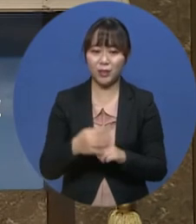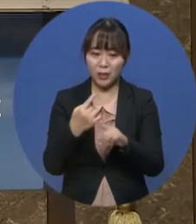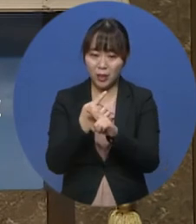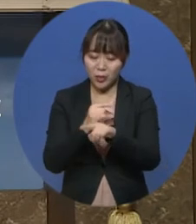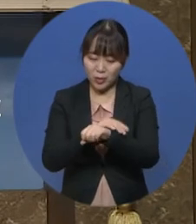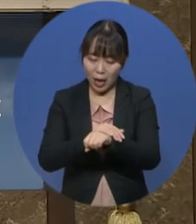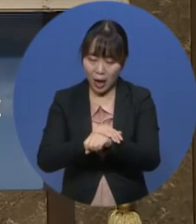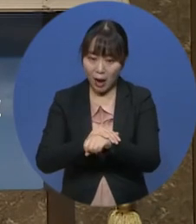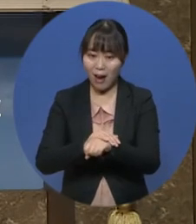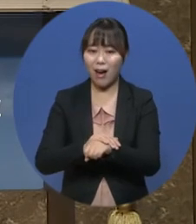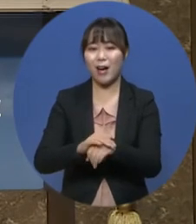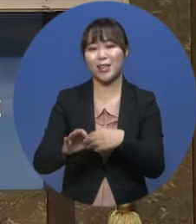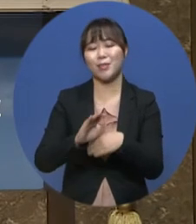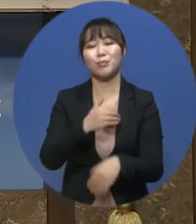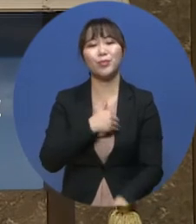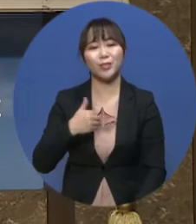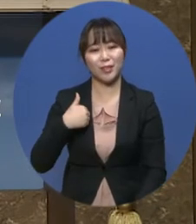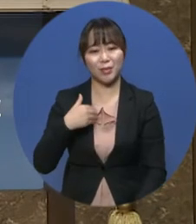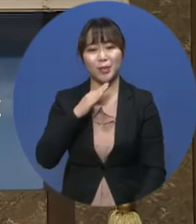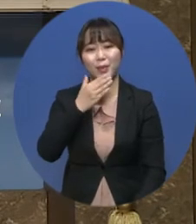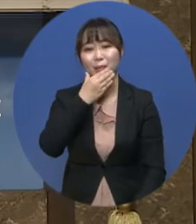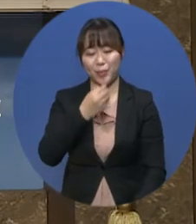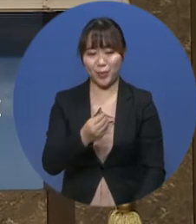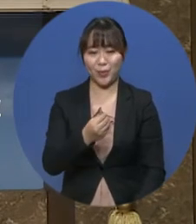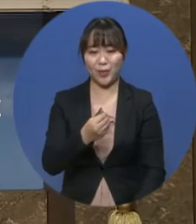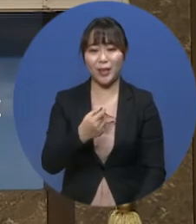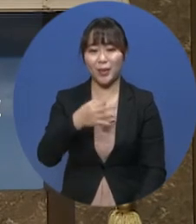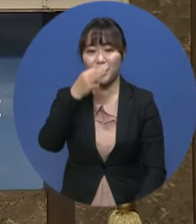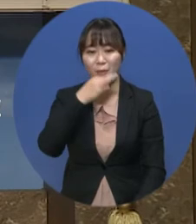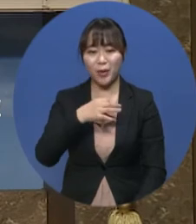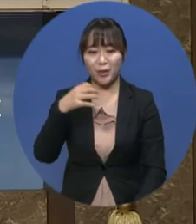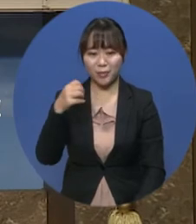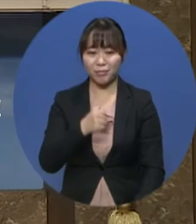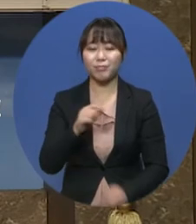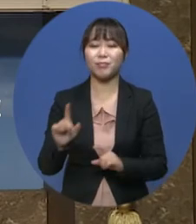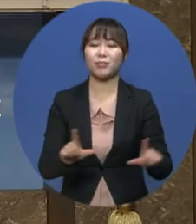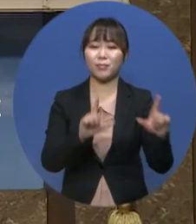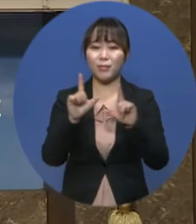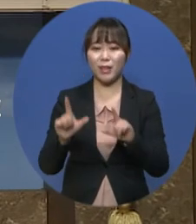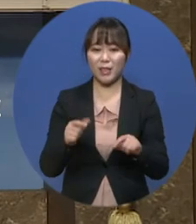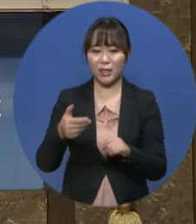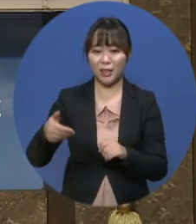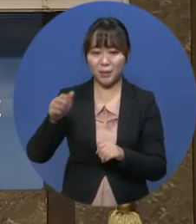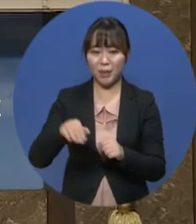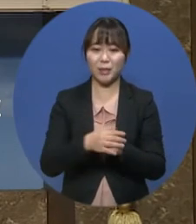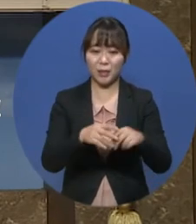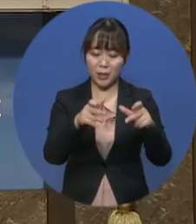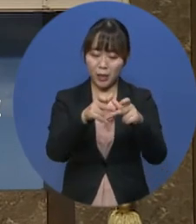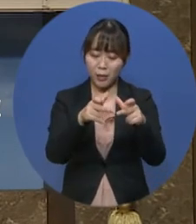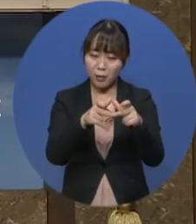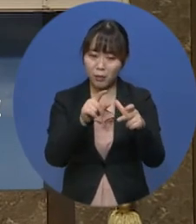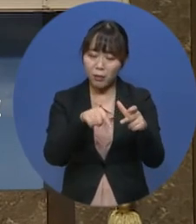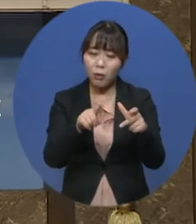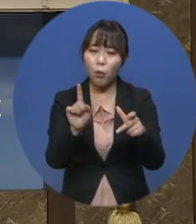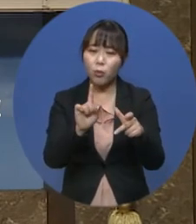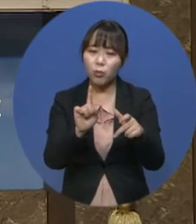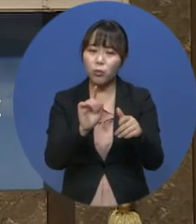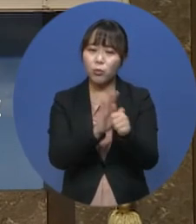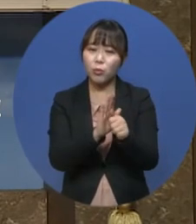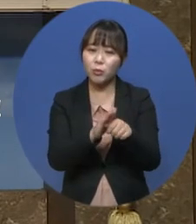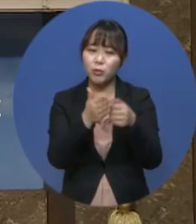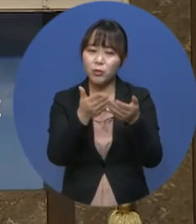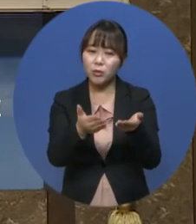잘 되었을 때도 에 뿌듯하고 행복합니다 그러니 보람으로 살고 있지만 장애인들에게 어떤 도움을